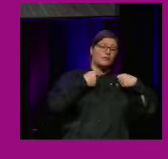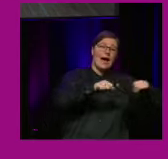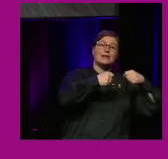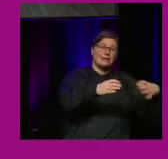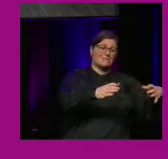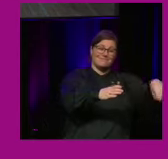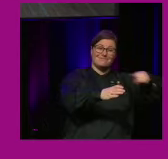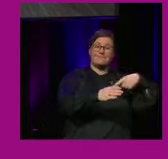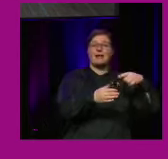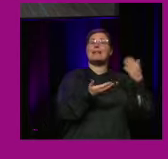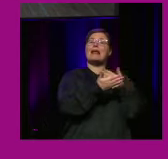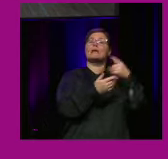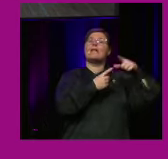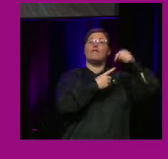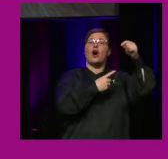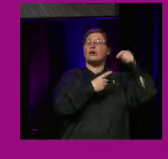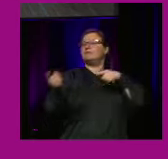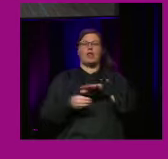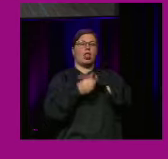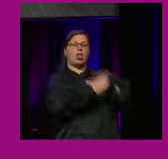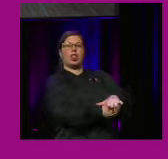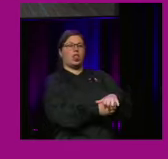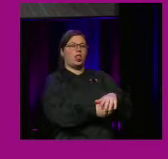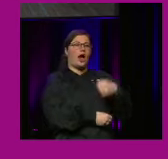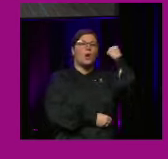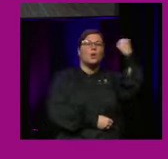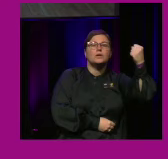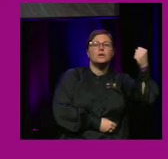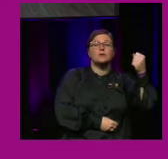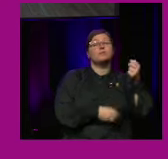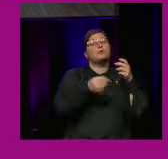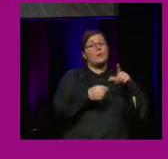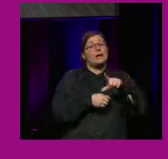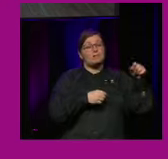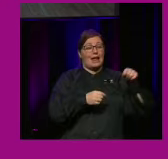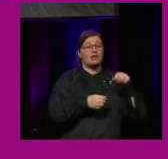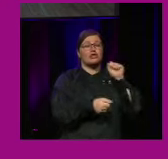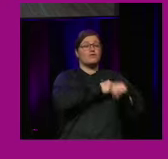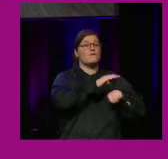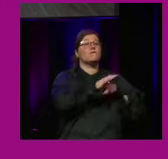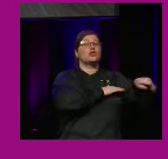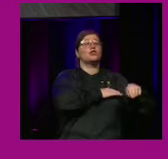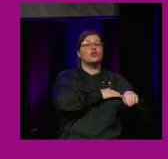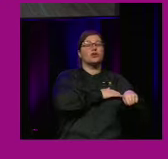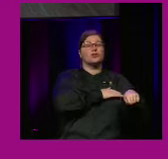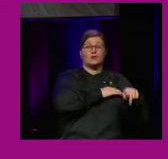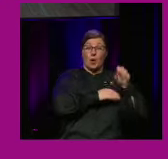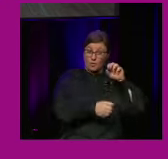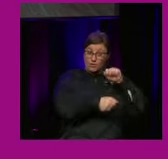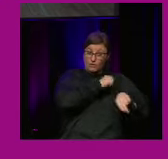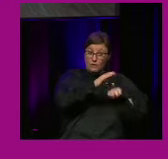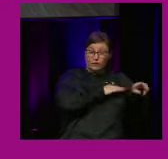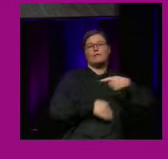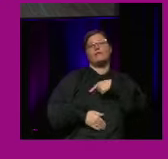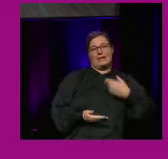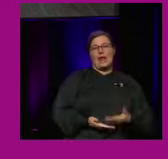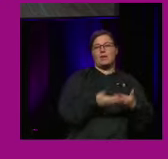val, att de förtrycks, de hotas och ibland tvingas de också fly. Och då är vi med och också hjälper till. Vi